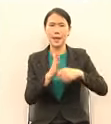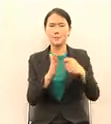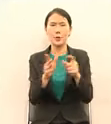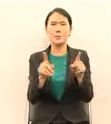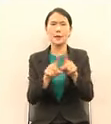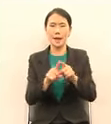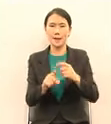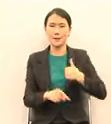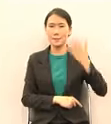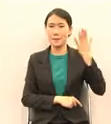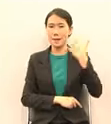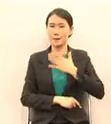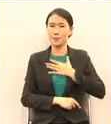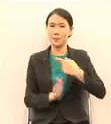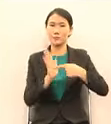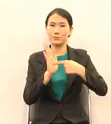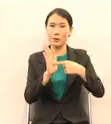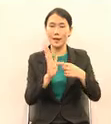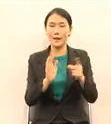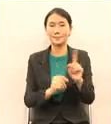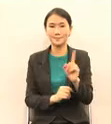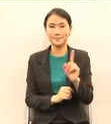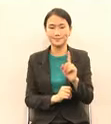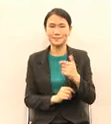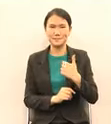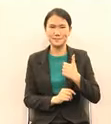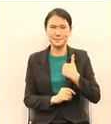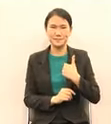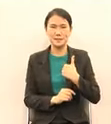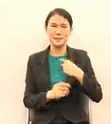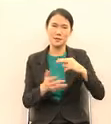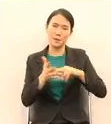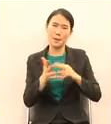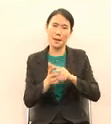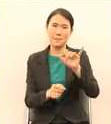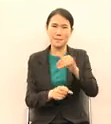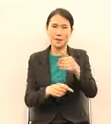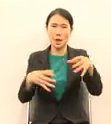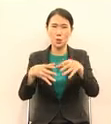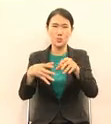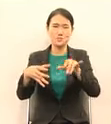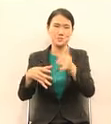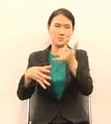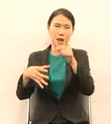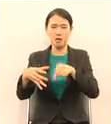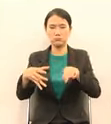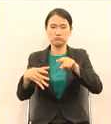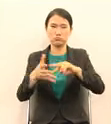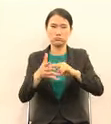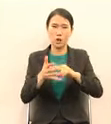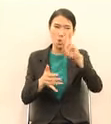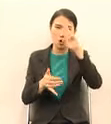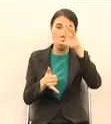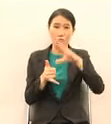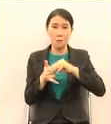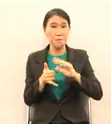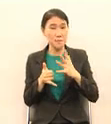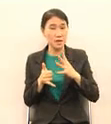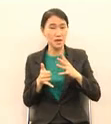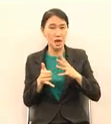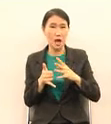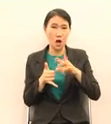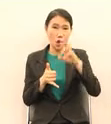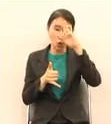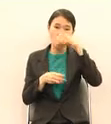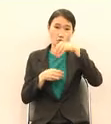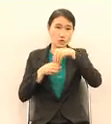มยกตัวอย่างนะครับมันคงมีกรณียกเว้นอยู่บ้างในบางรายที่อาจจะไม่มีโรคแทรกซ้อนแต่ด้วยป